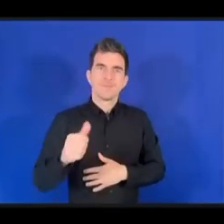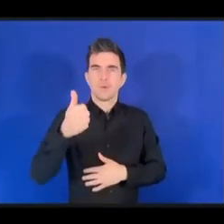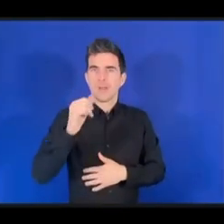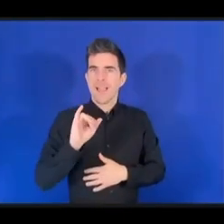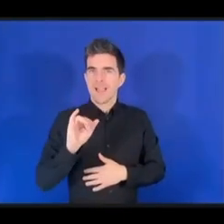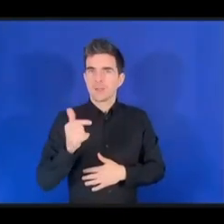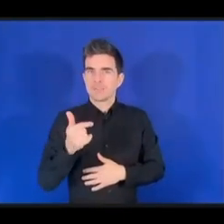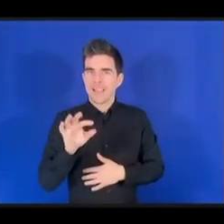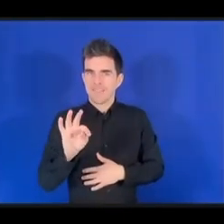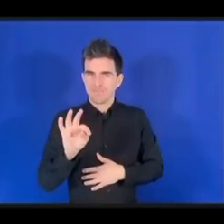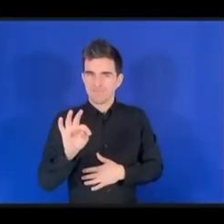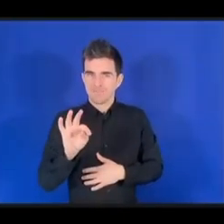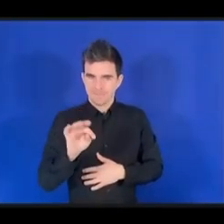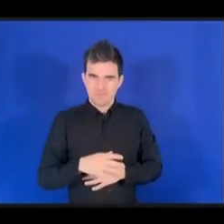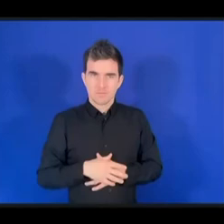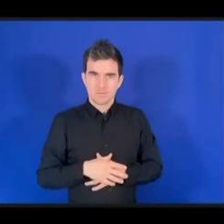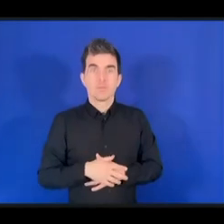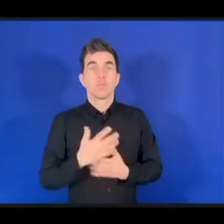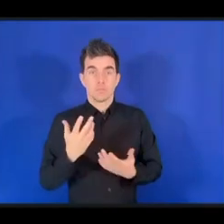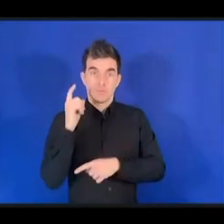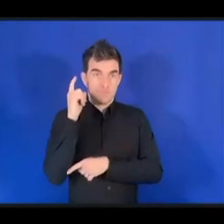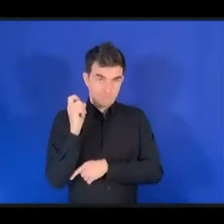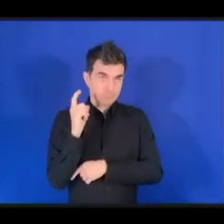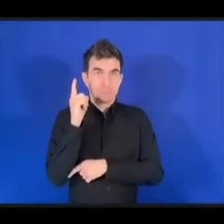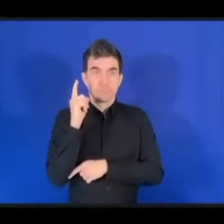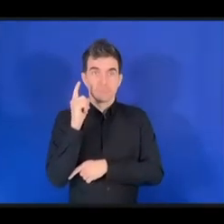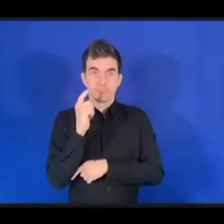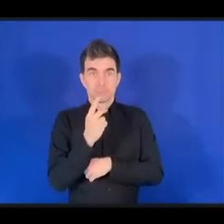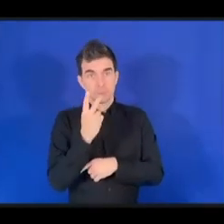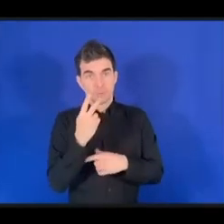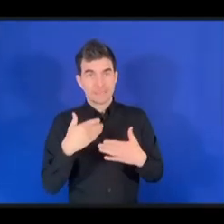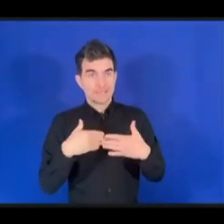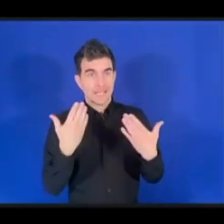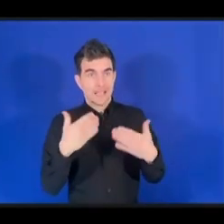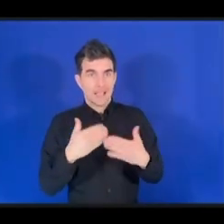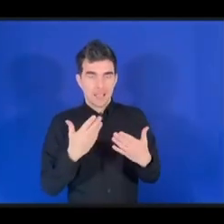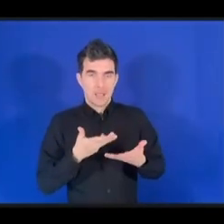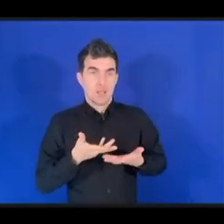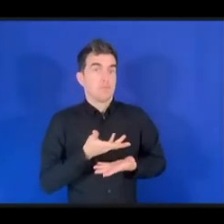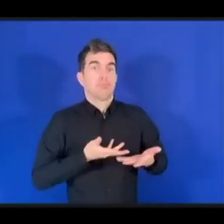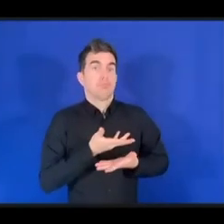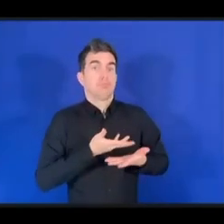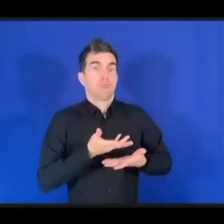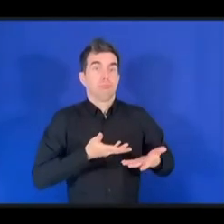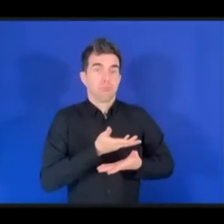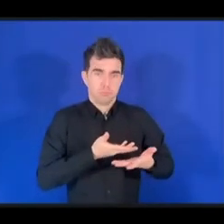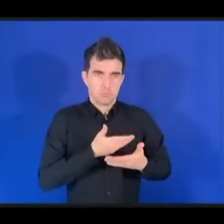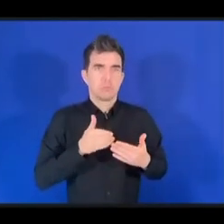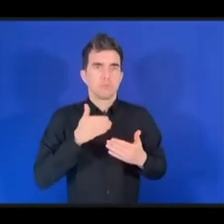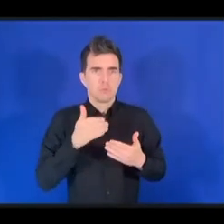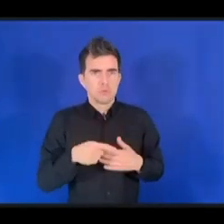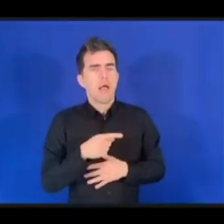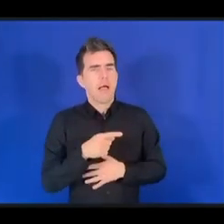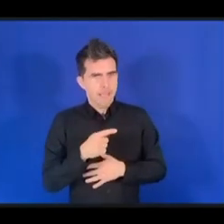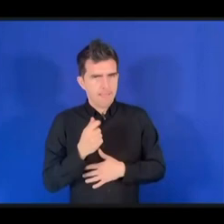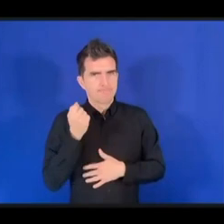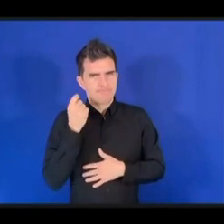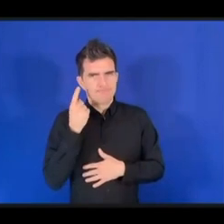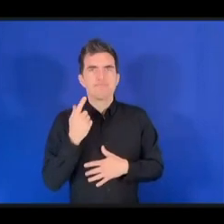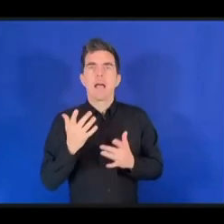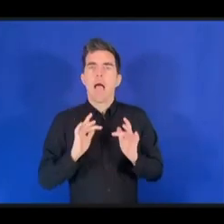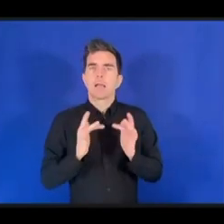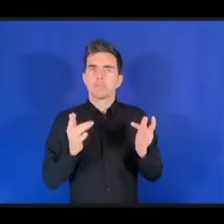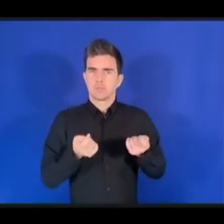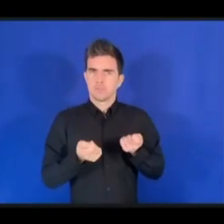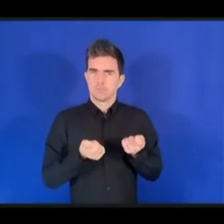インターネットバラスは何かというような議論も行いましたそして2人の方々1人はバネ